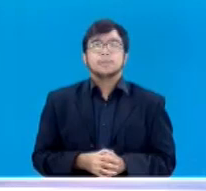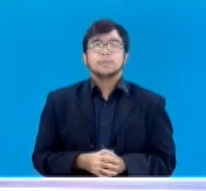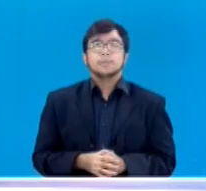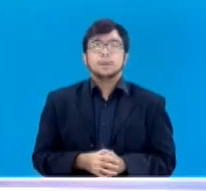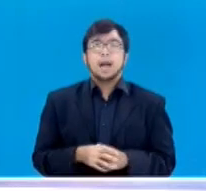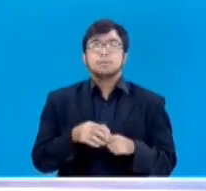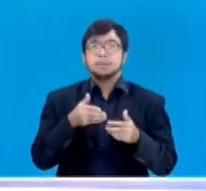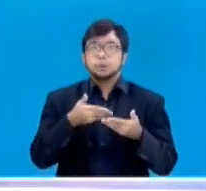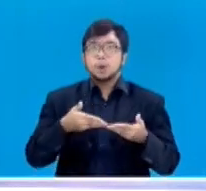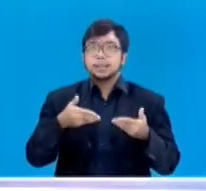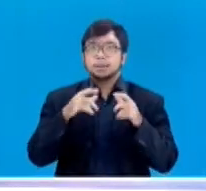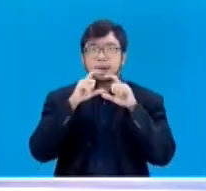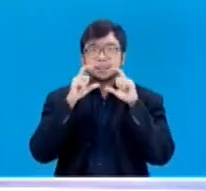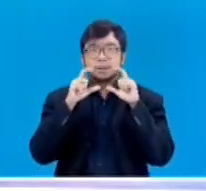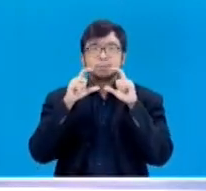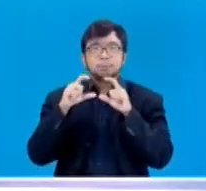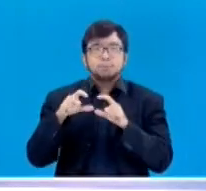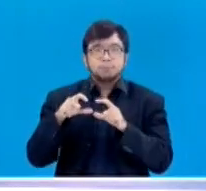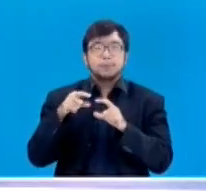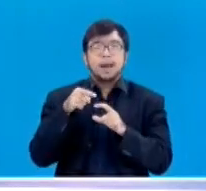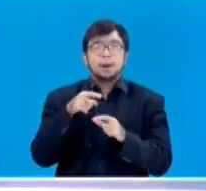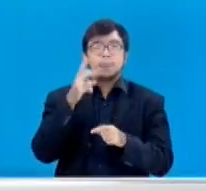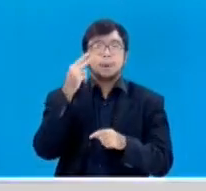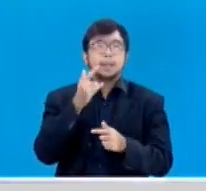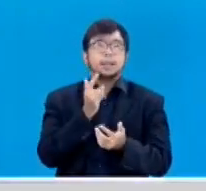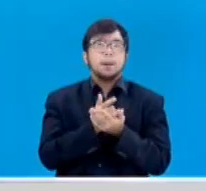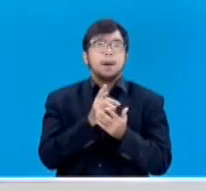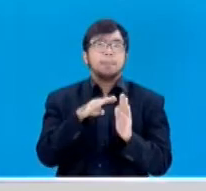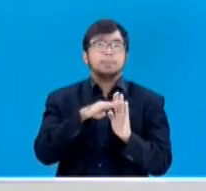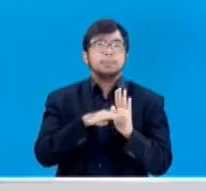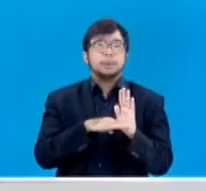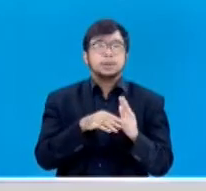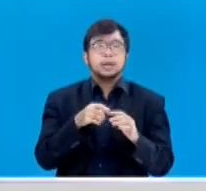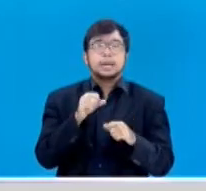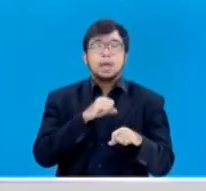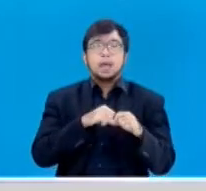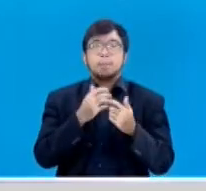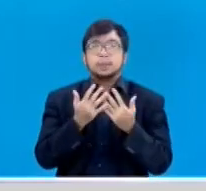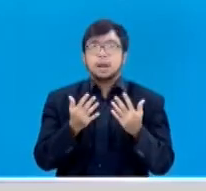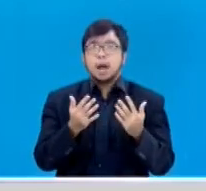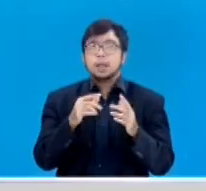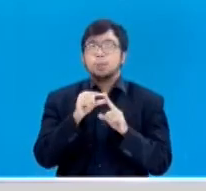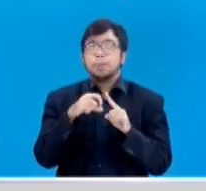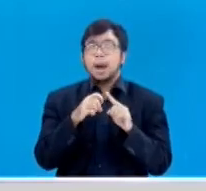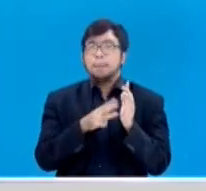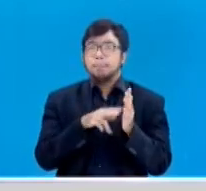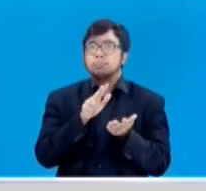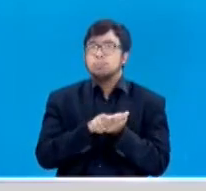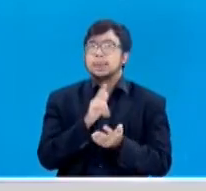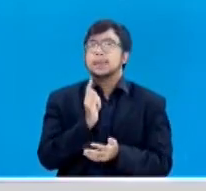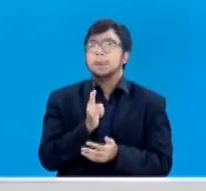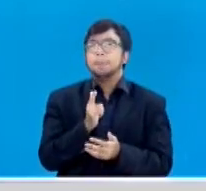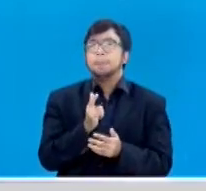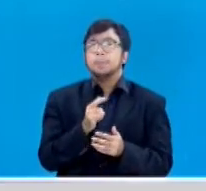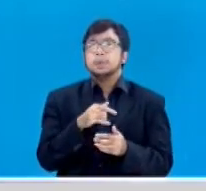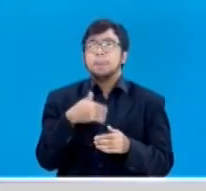Kita beralih ke informasi lainnya, pemirsa. Di tengah pelonggaran penggunaan masker, pemerintah tetap memperlakukan kebijakan pembatasan kegiatan masyarakat